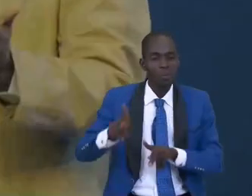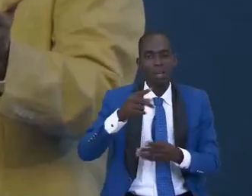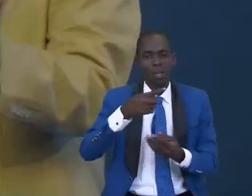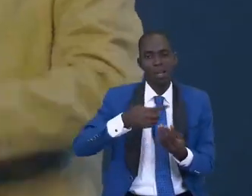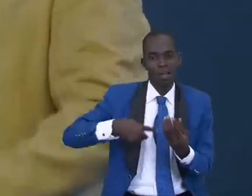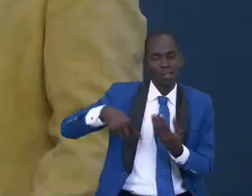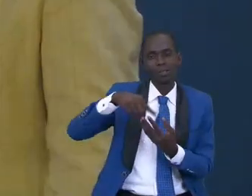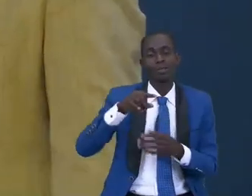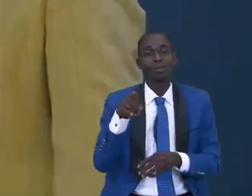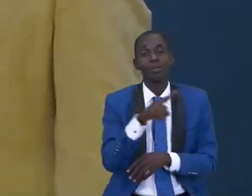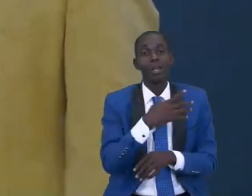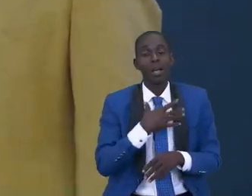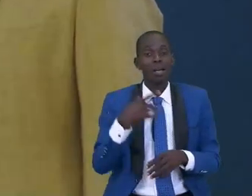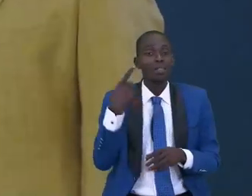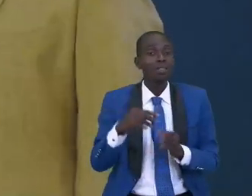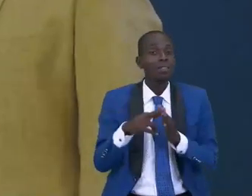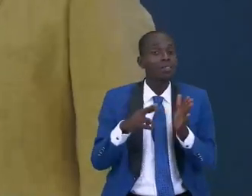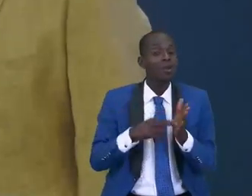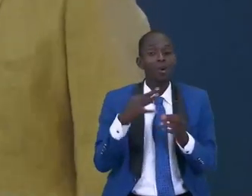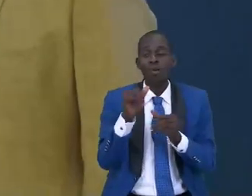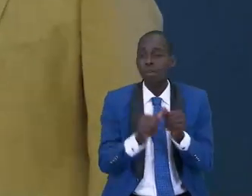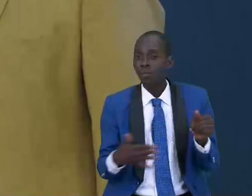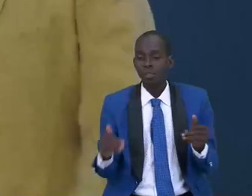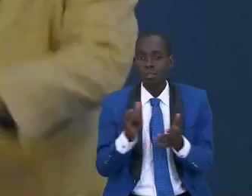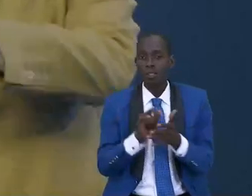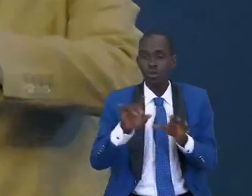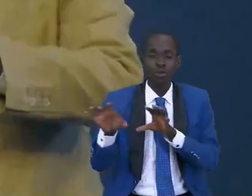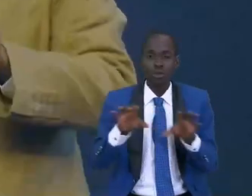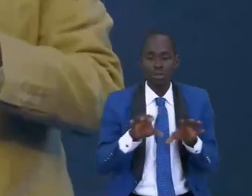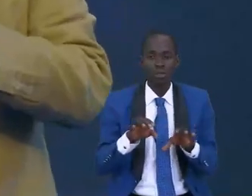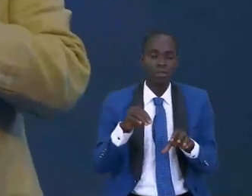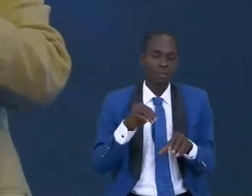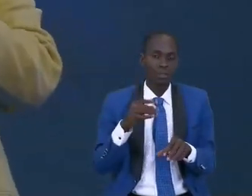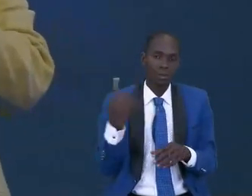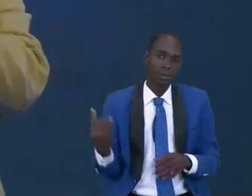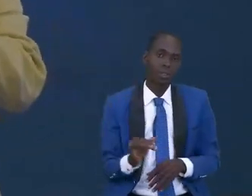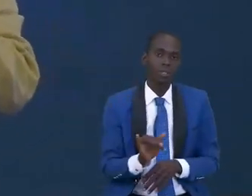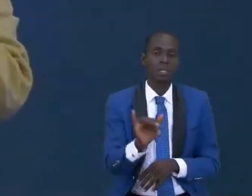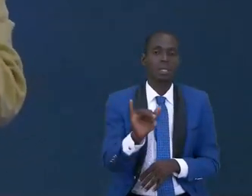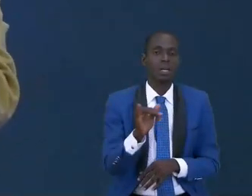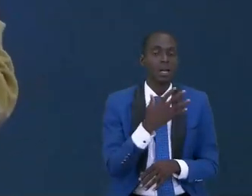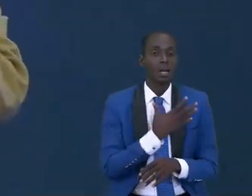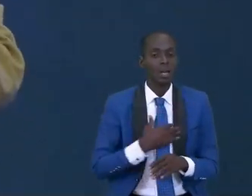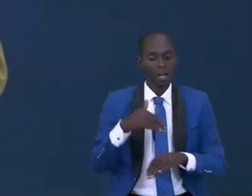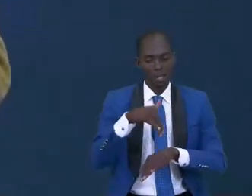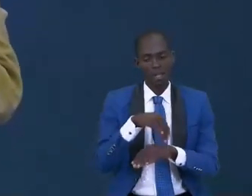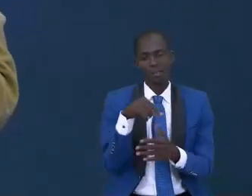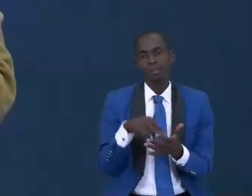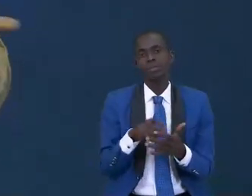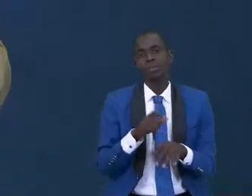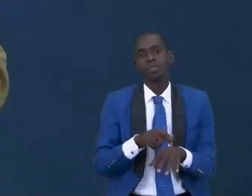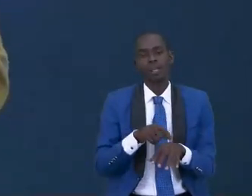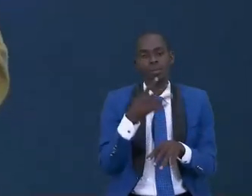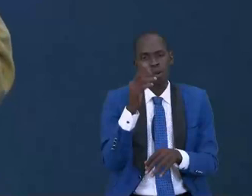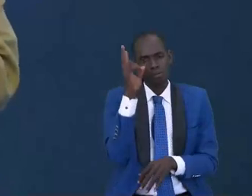ta famille et les gens autour de toi, le résultat de tout ce que tu as, tu sèmes, tu ne connais pas ce résultat